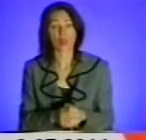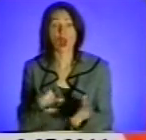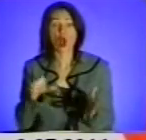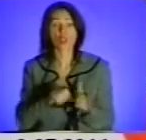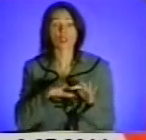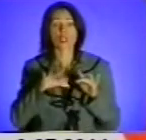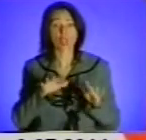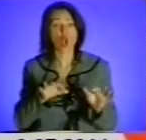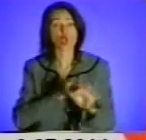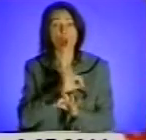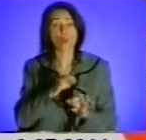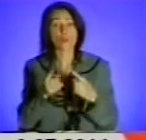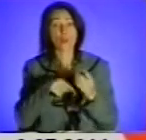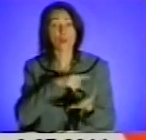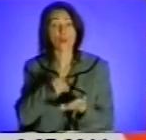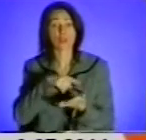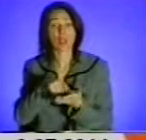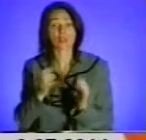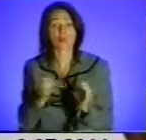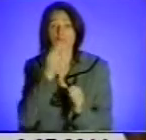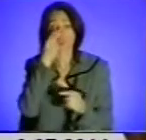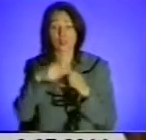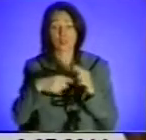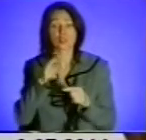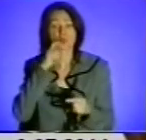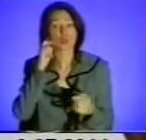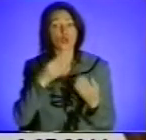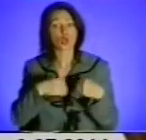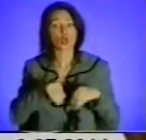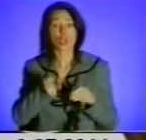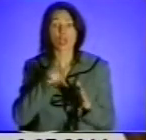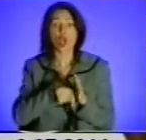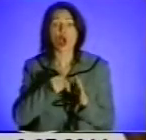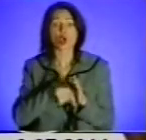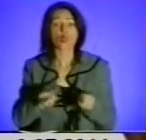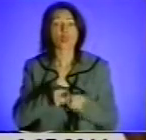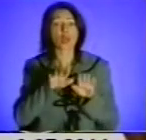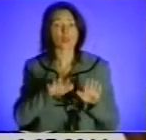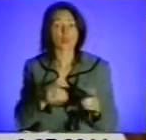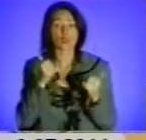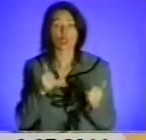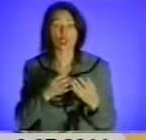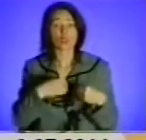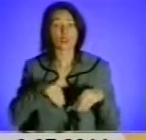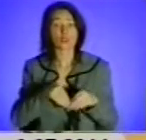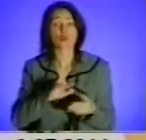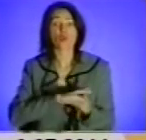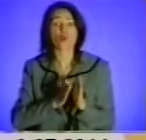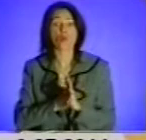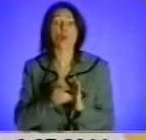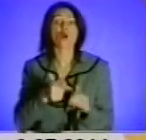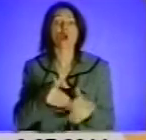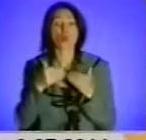Учасники заходу обговорили питання збереження традицій української родини, роль та місце сучасної сім'ї в умовах глобалізації суспільних